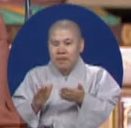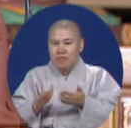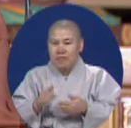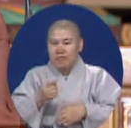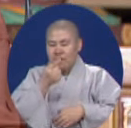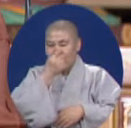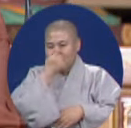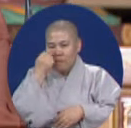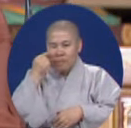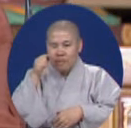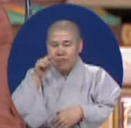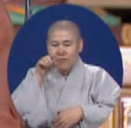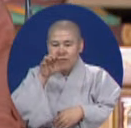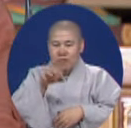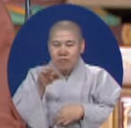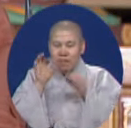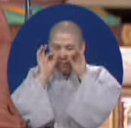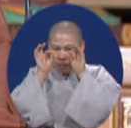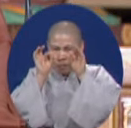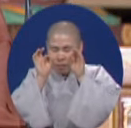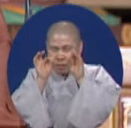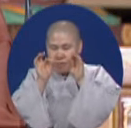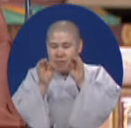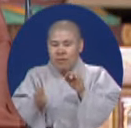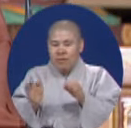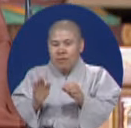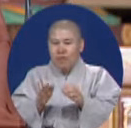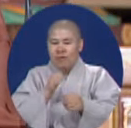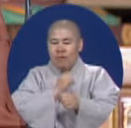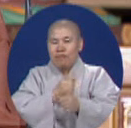눈앞에 보이는 데는 할 말이 없잖아요.